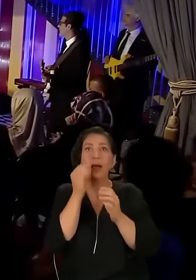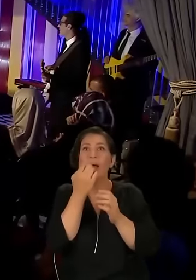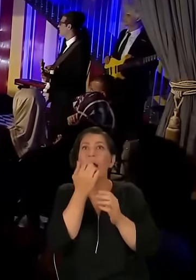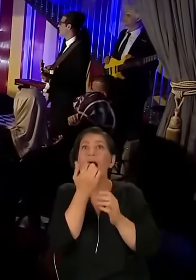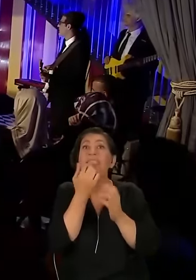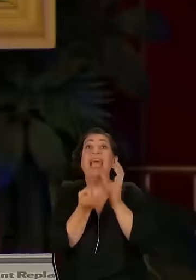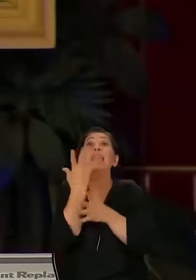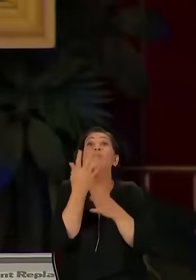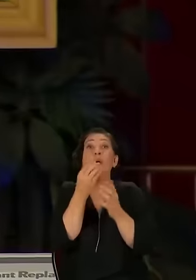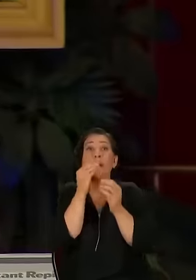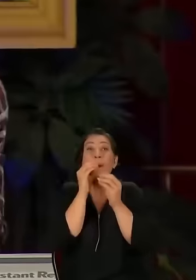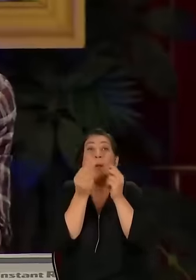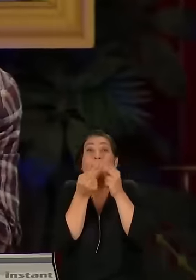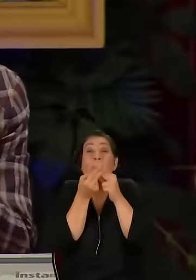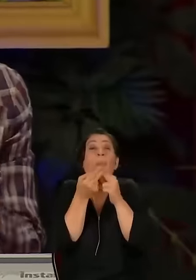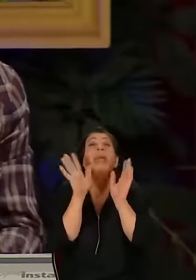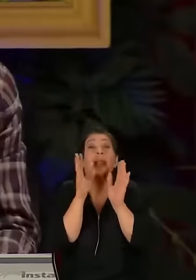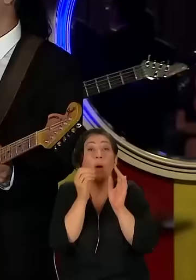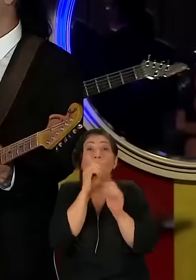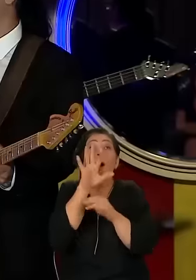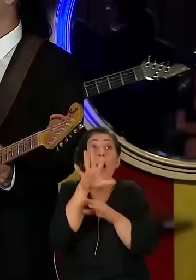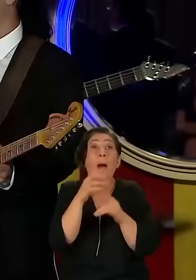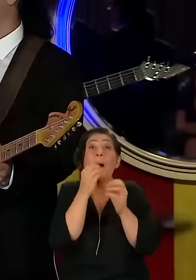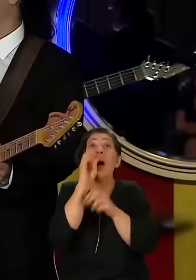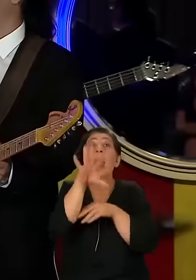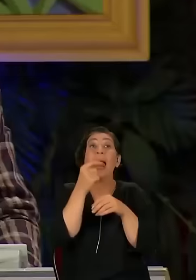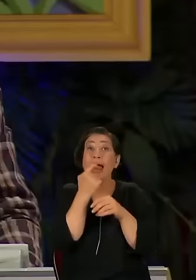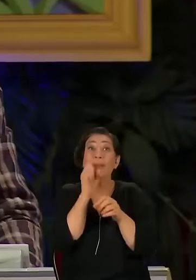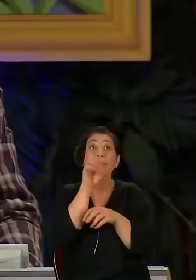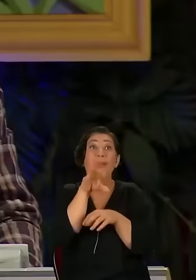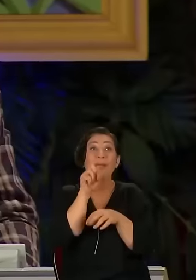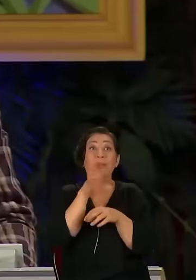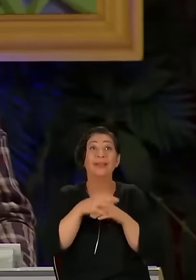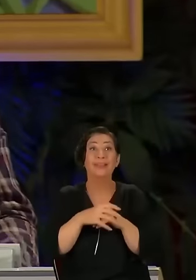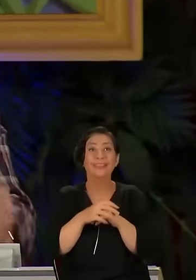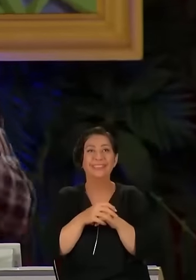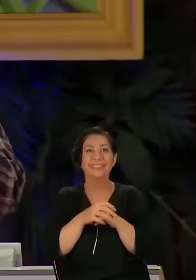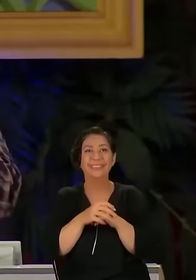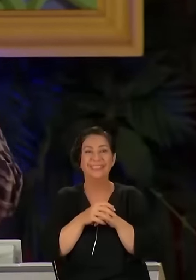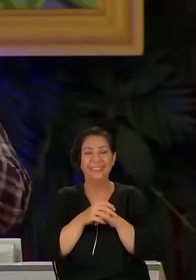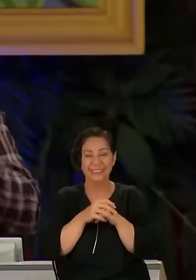ağzına büyük geliyor. Bir şey büyük geliyor. Ten ten ten!